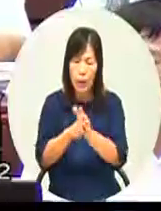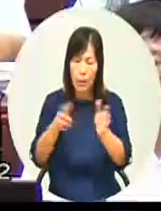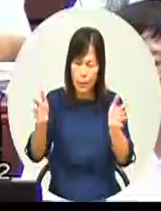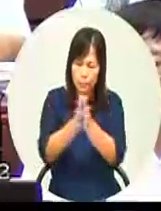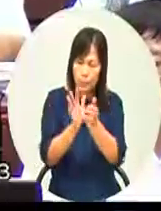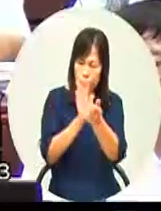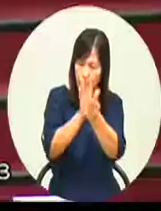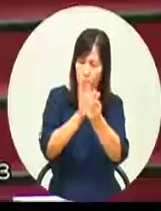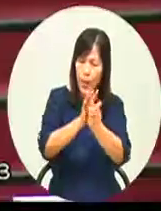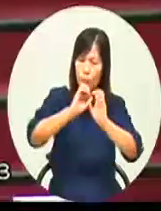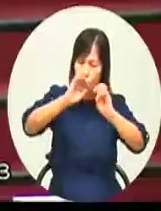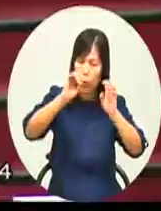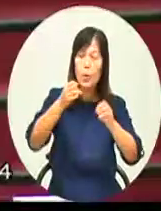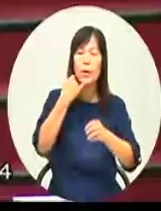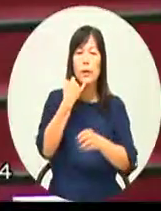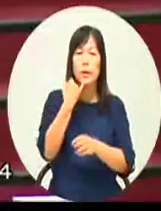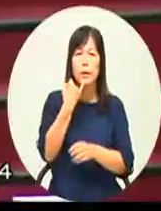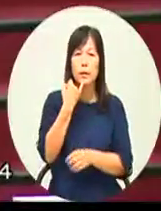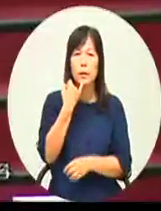光。